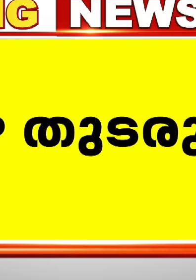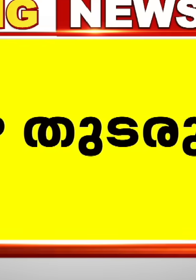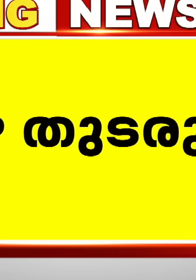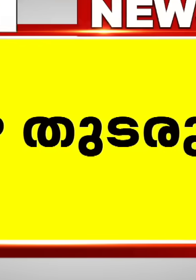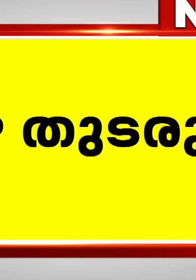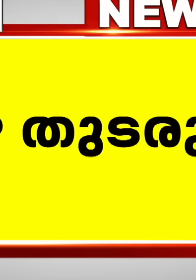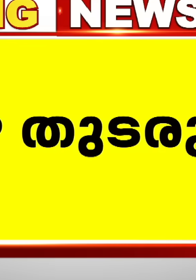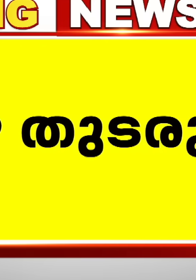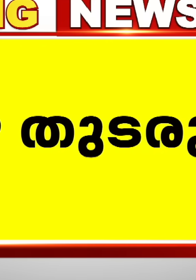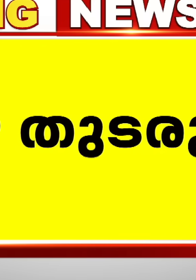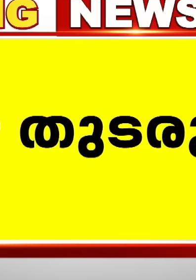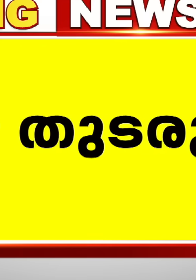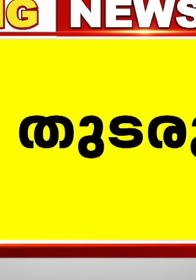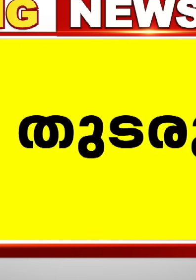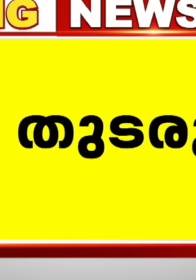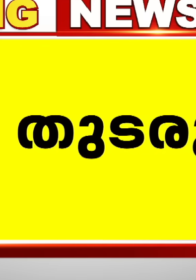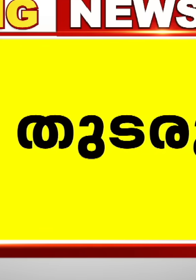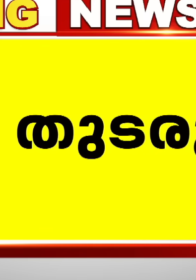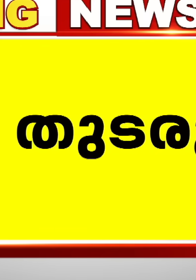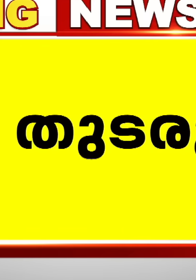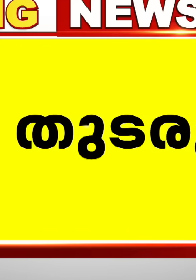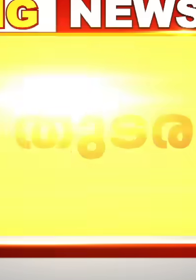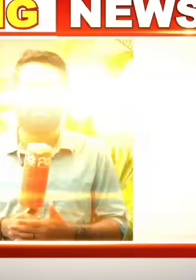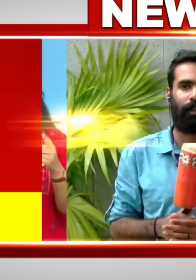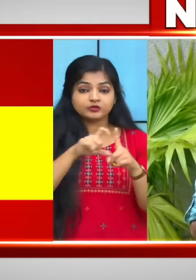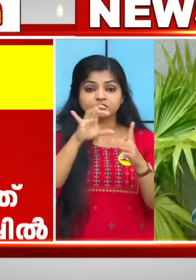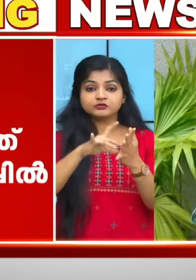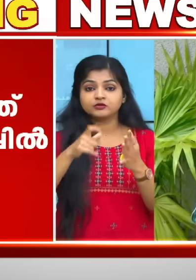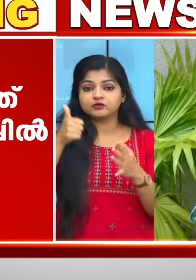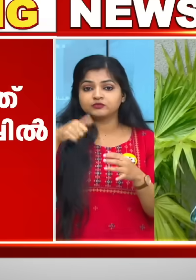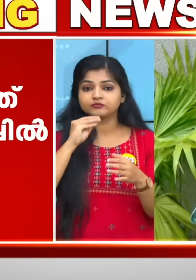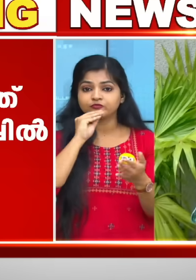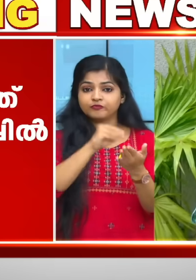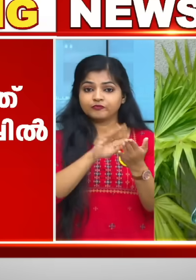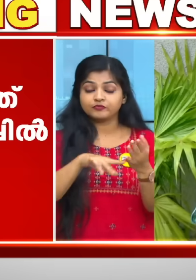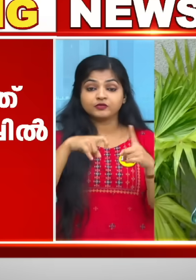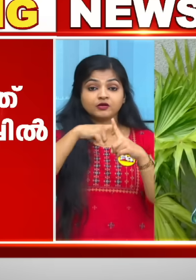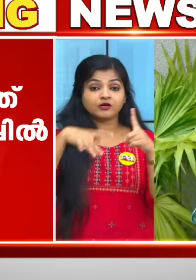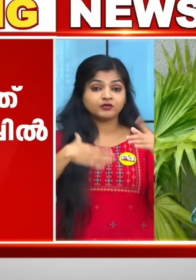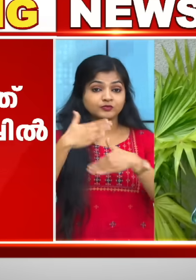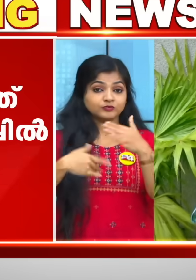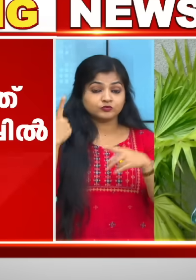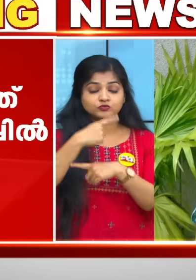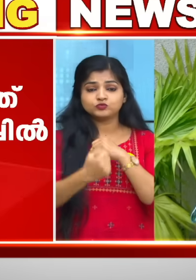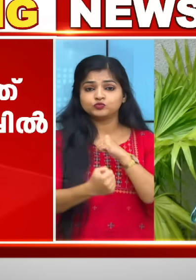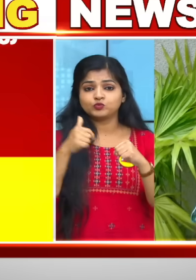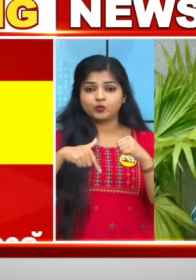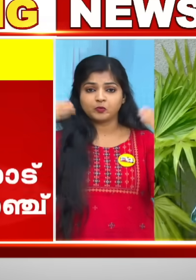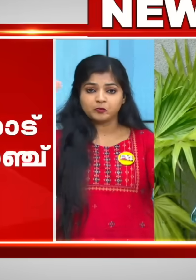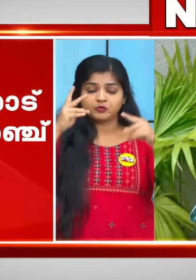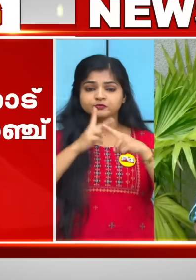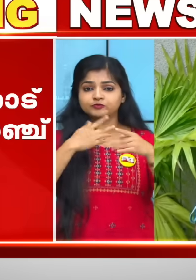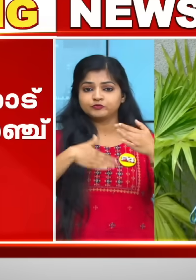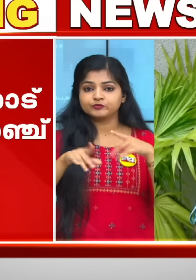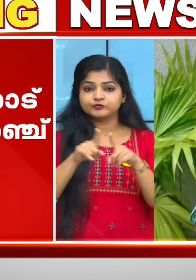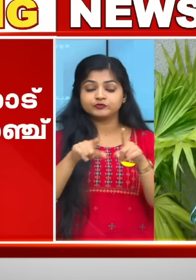മാർഗ്ഗനിർദ്ദേശം സംസ്ഥാന ദുരന്ത നിവാരണ അതോറിറ്റി ജില്ലാ കളക്ടർമാർക്ക് നൽകിയിരിക്കുന്നത് എന്തായാലും സംസ്ഥാനത്ത് വരും ദിവസങ്ങളിലും അതിശക്തമായ മഴ തുടരുമെന്നാണ്